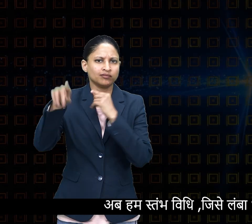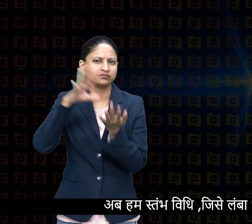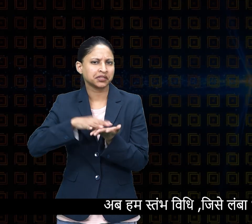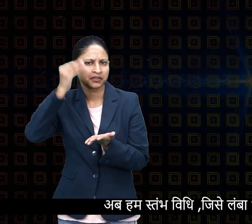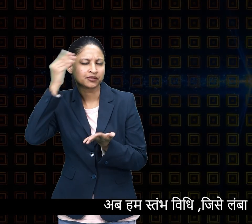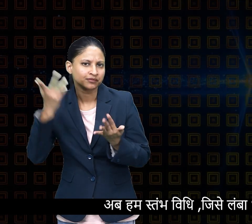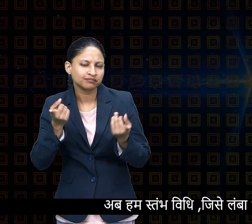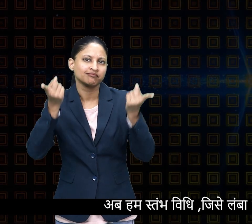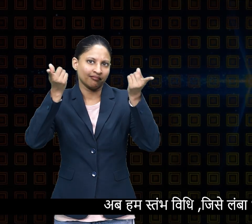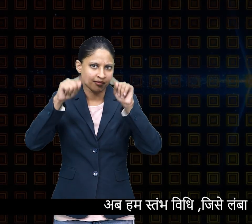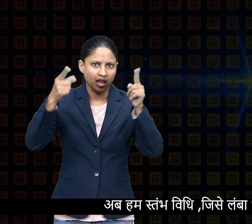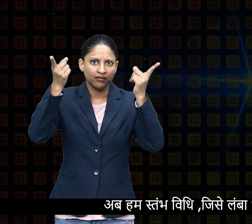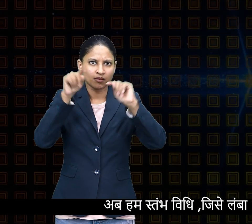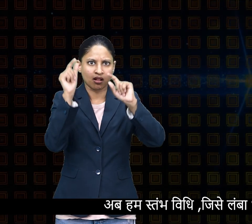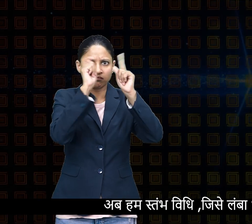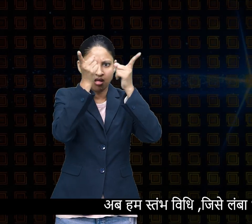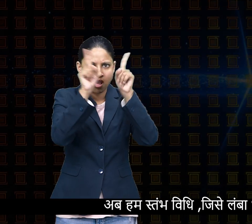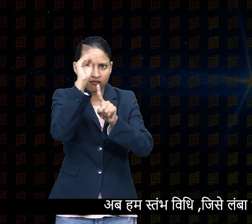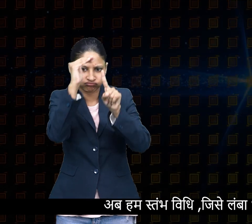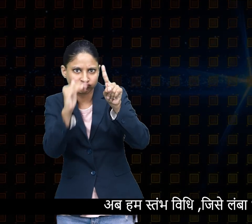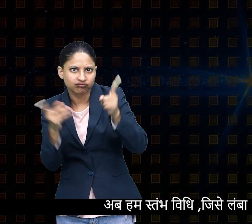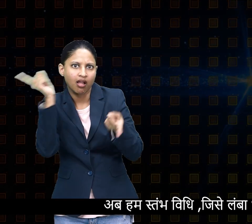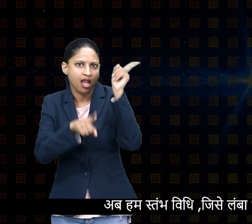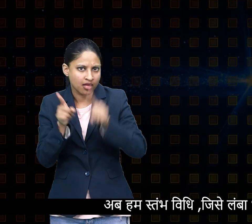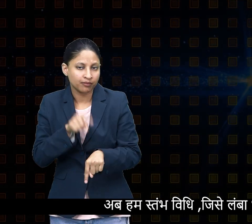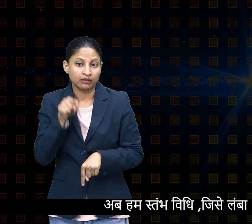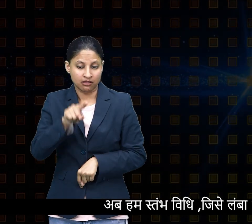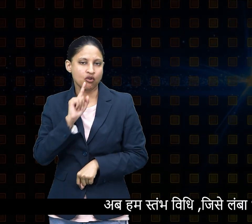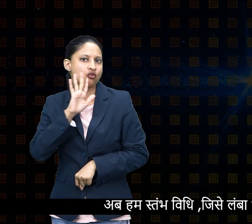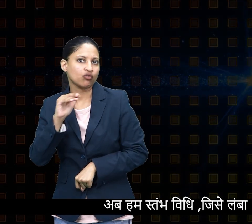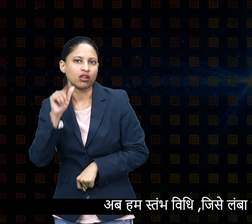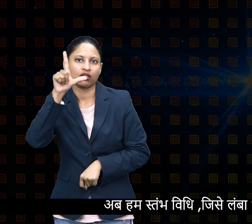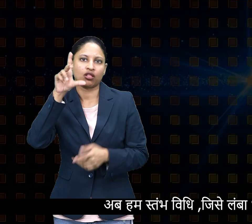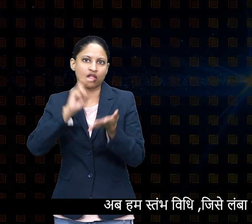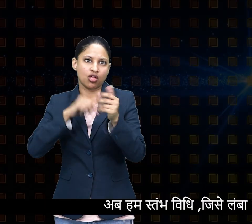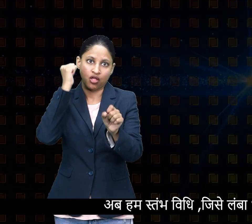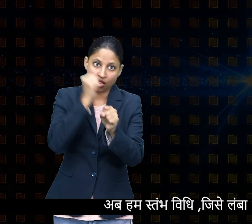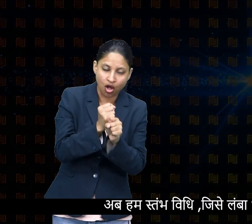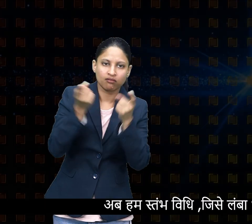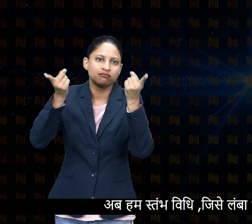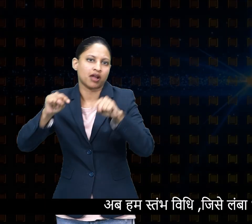अब हम स्तंभ विधि, जिसे लंबा भाग भी कहा जाता है, सीखेंगे।